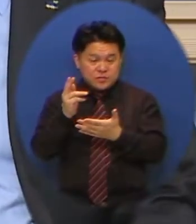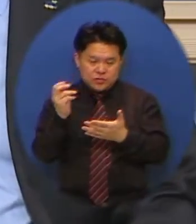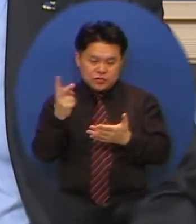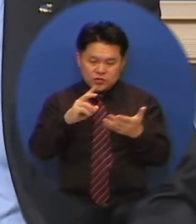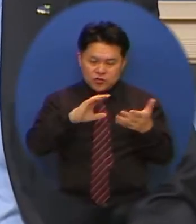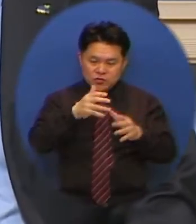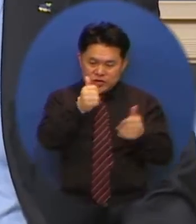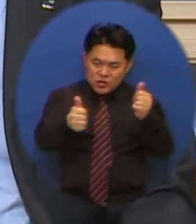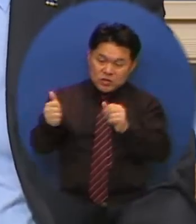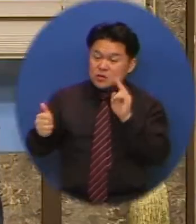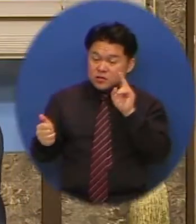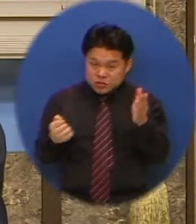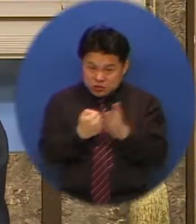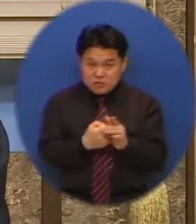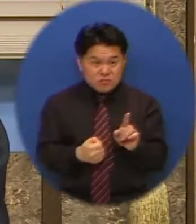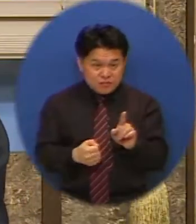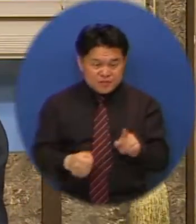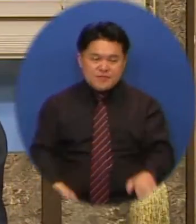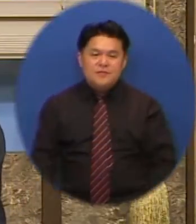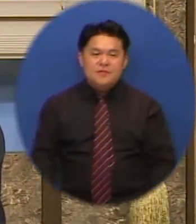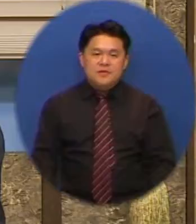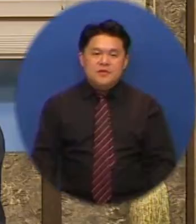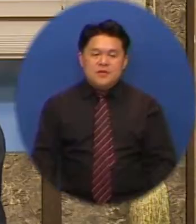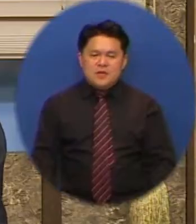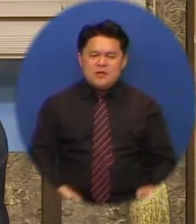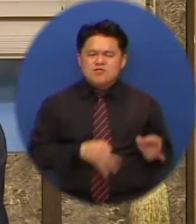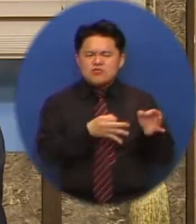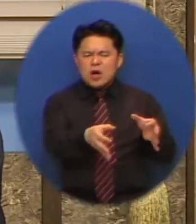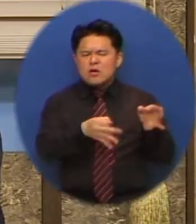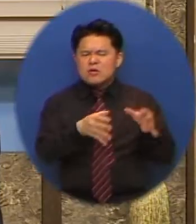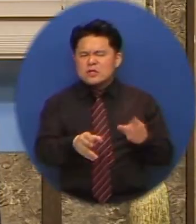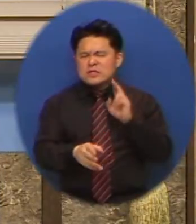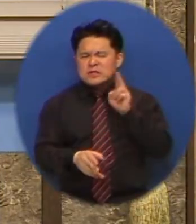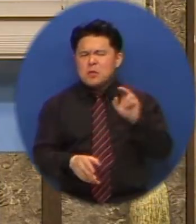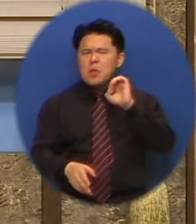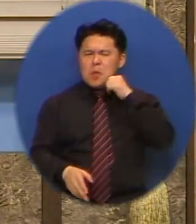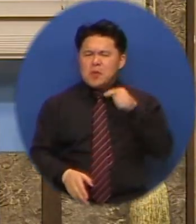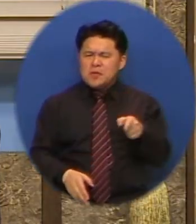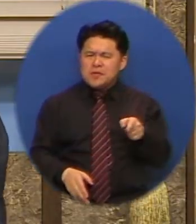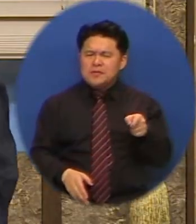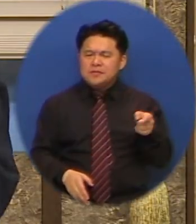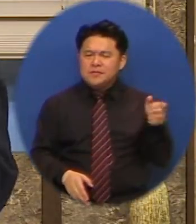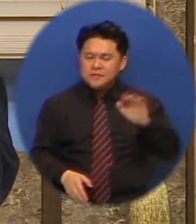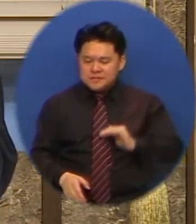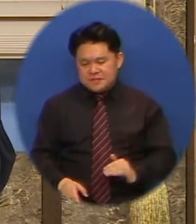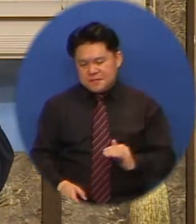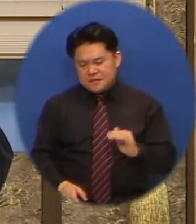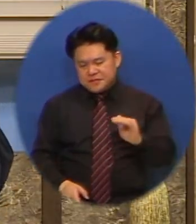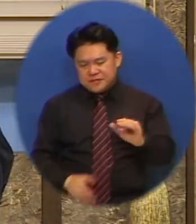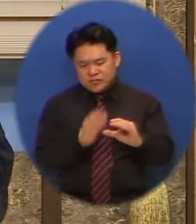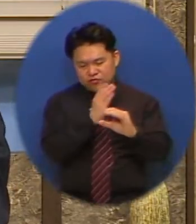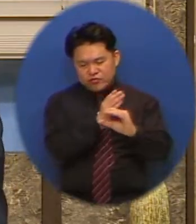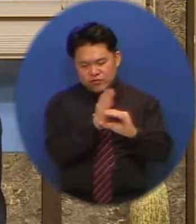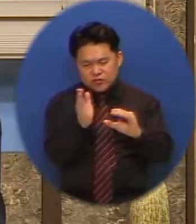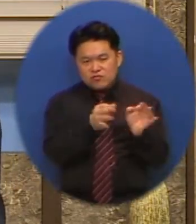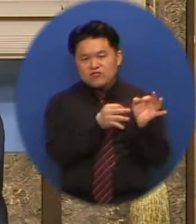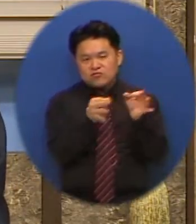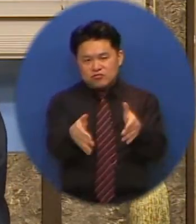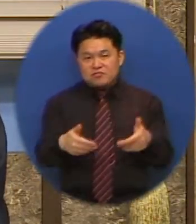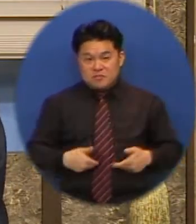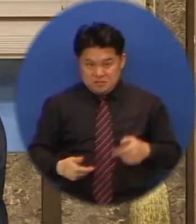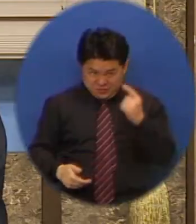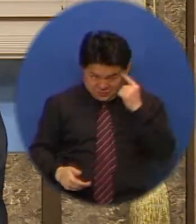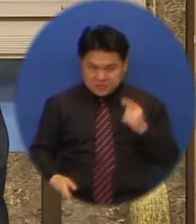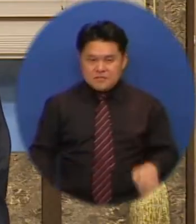경쟁도 치열하기 때문에 우리가 고부담으로는 못 간다. 예. 그러나 점진적으로 중부담 정도는 가야 된다. 이렇게 생각을